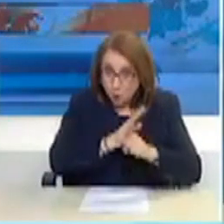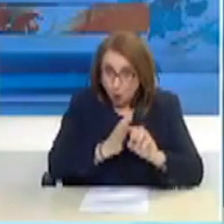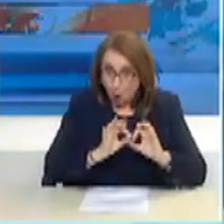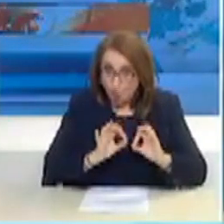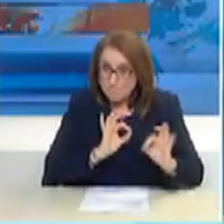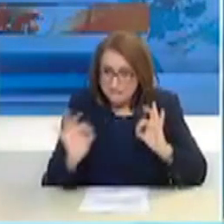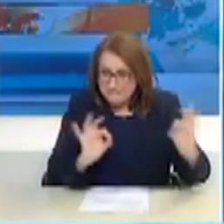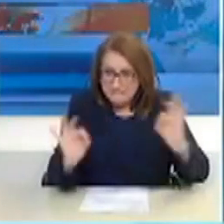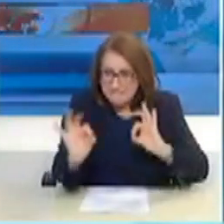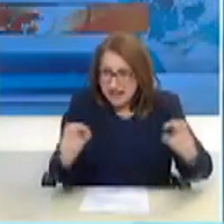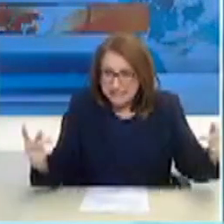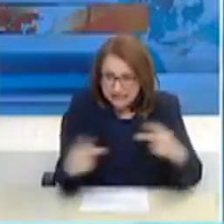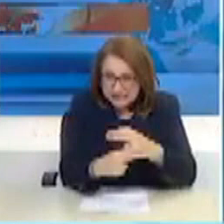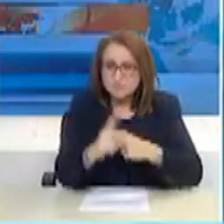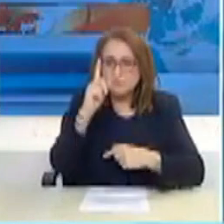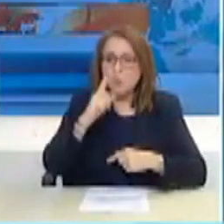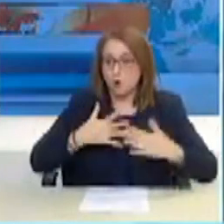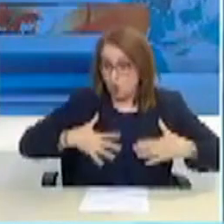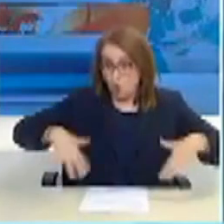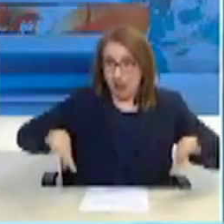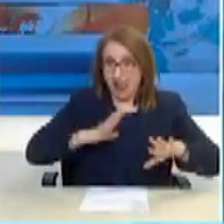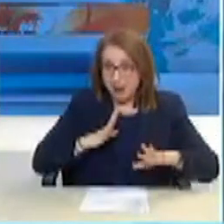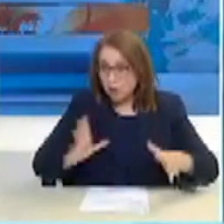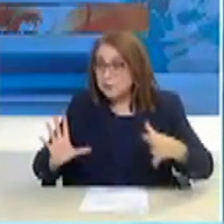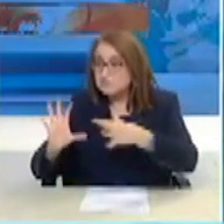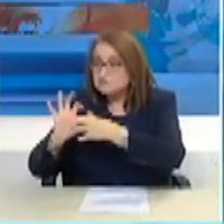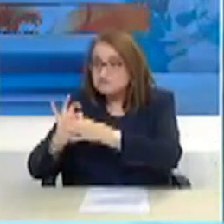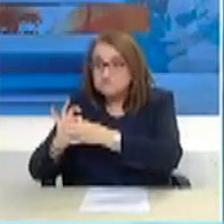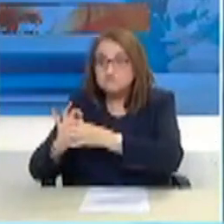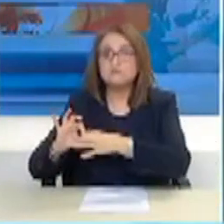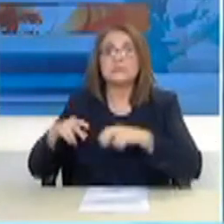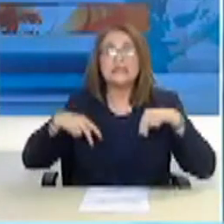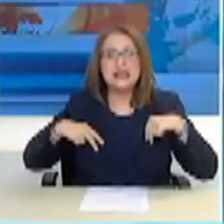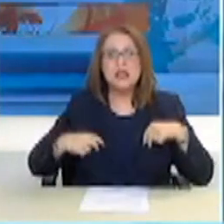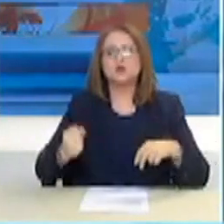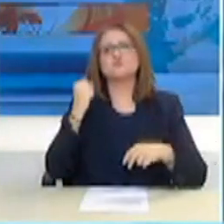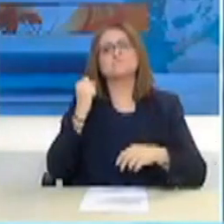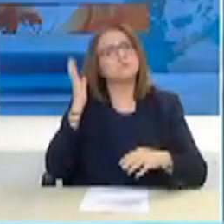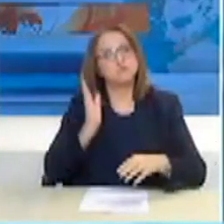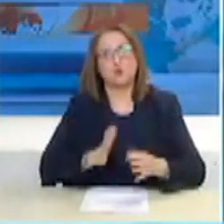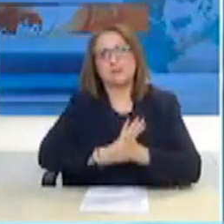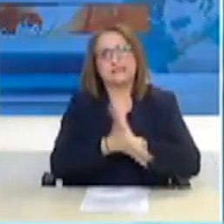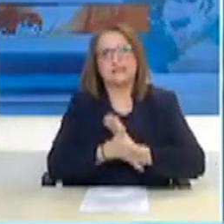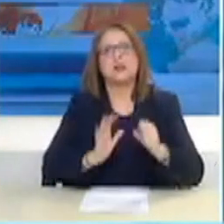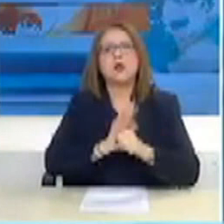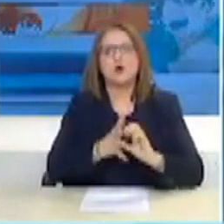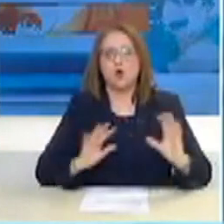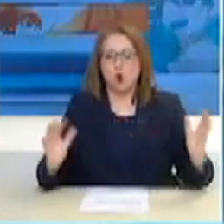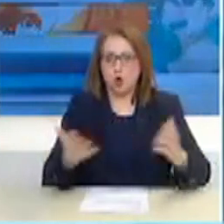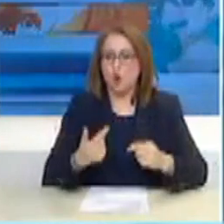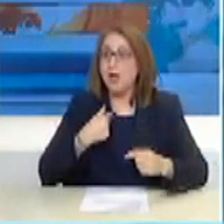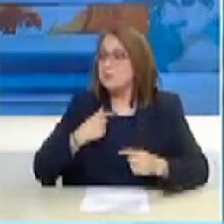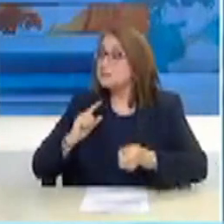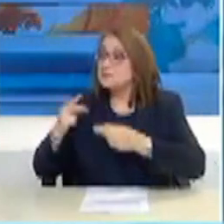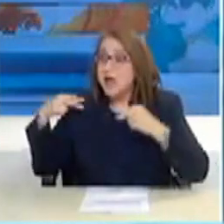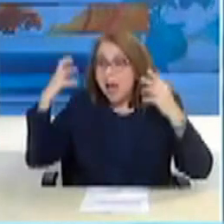ιού. Προκειμένου να πετύχουμε τον κοινό μας στόχο και σε συνεργασία με την επιστημονική κοινότητα, αξιολογούμε καθημερινά τα δεδομένα κάθε περιοχής σε